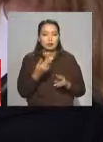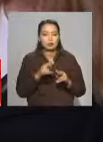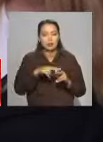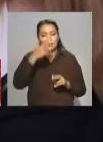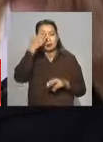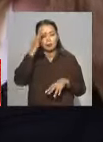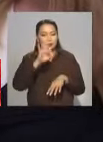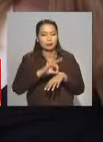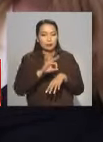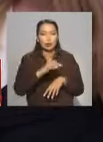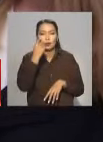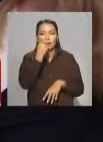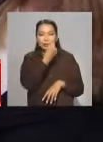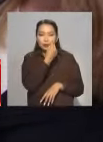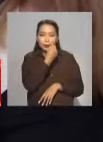және де